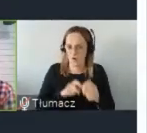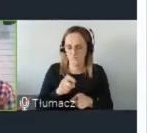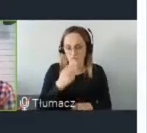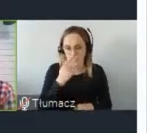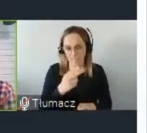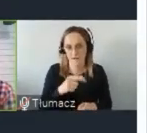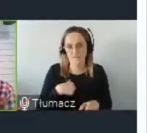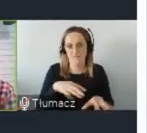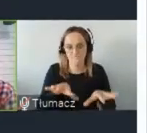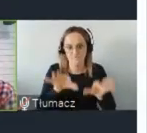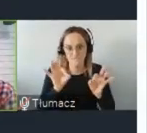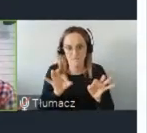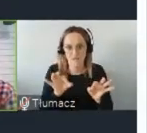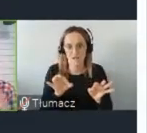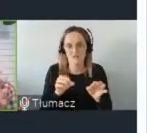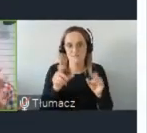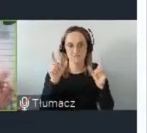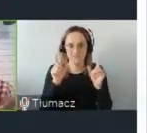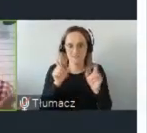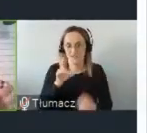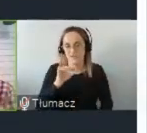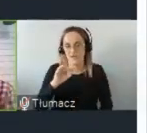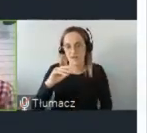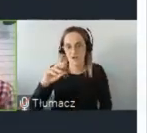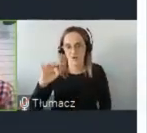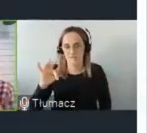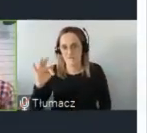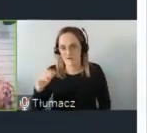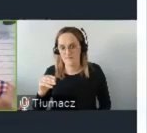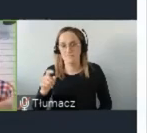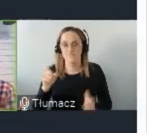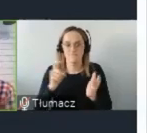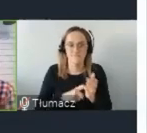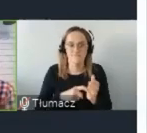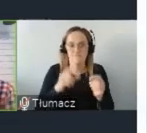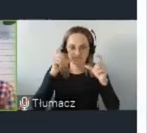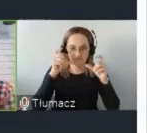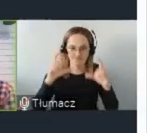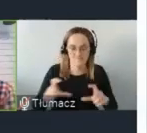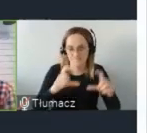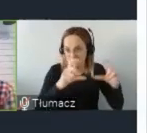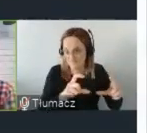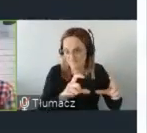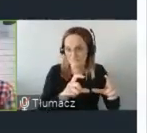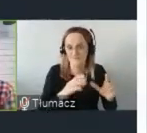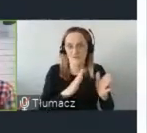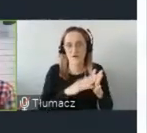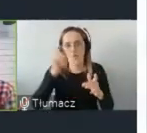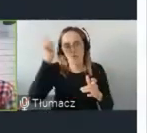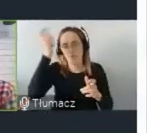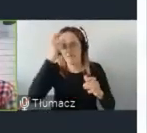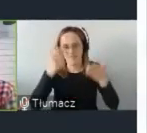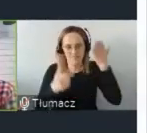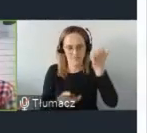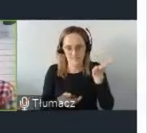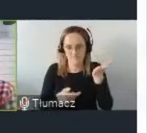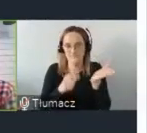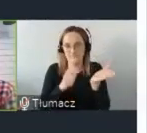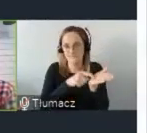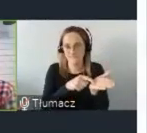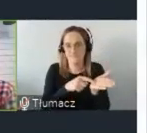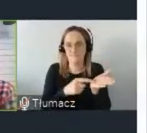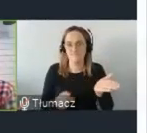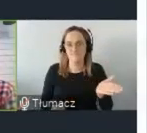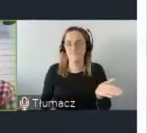Zobaczcie, wybieramy sobie to, co jest znacznikiem, to, co ma się wyświetlić na tej warstwie górnej. Są też